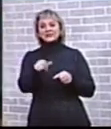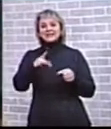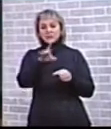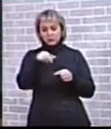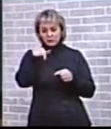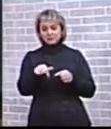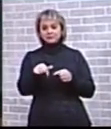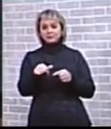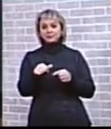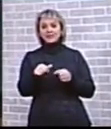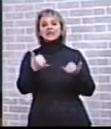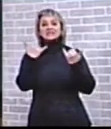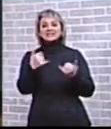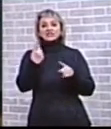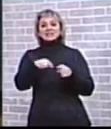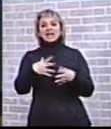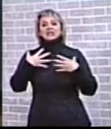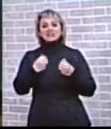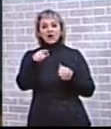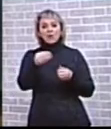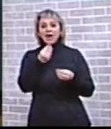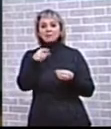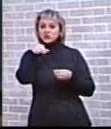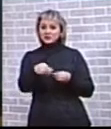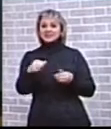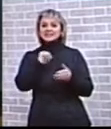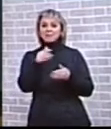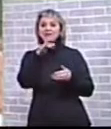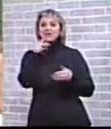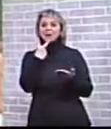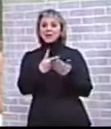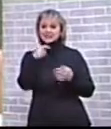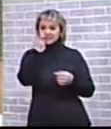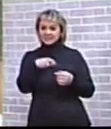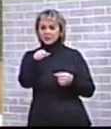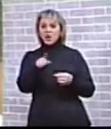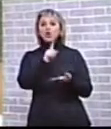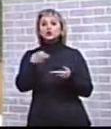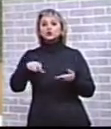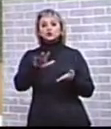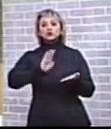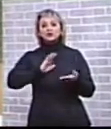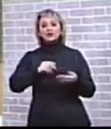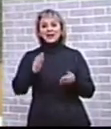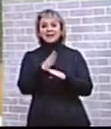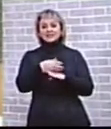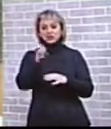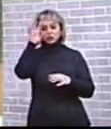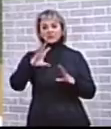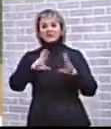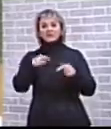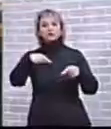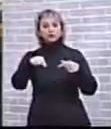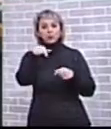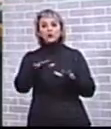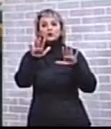регионах. Сейчас для здорового общепита самое время заявить о себе, ведь Дон ждет гостей чемпионата мира по футболу, да и